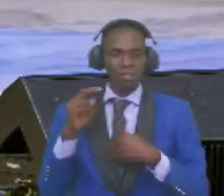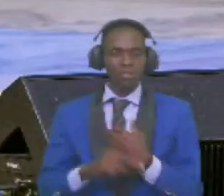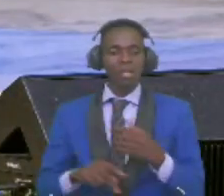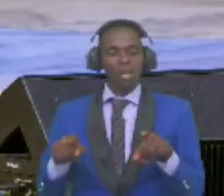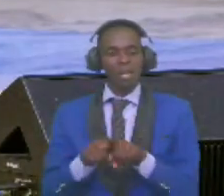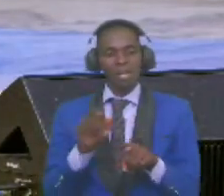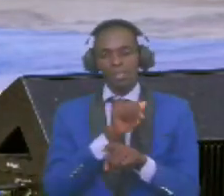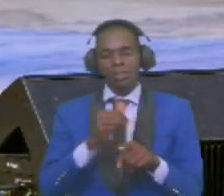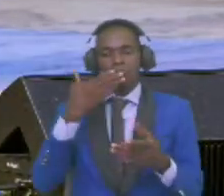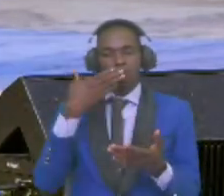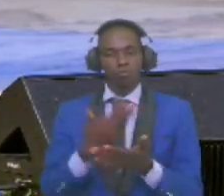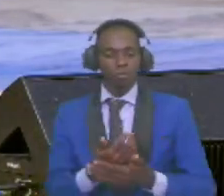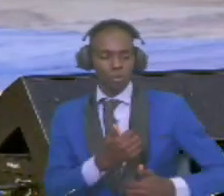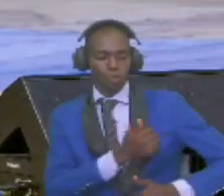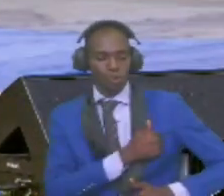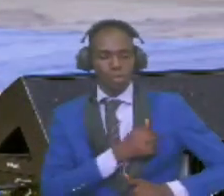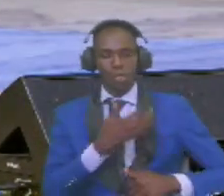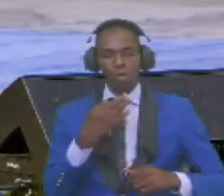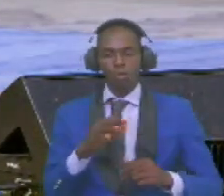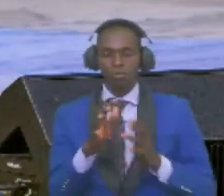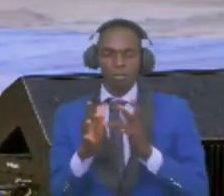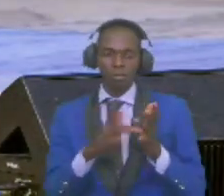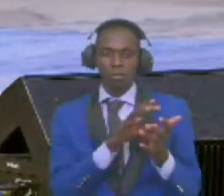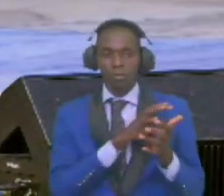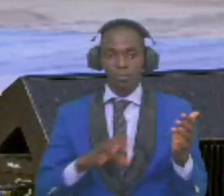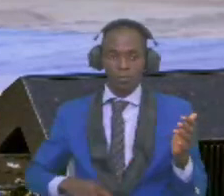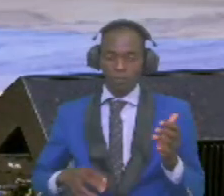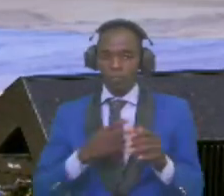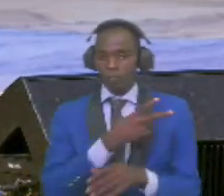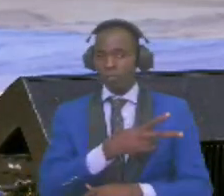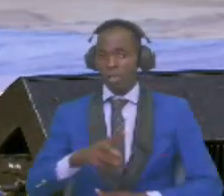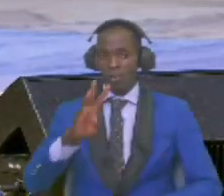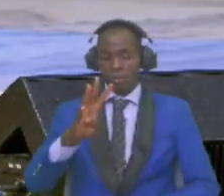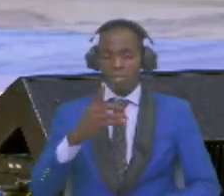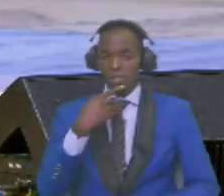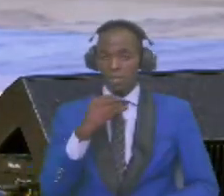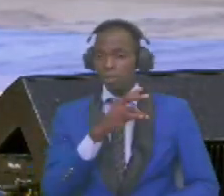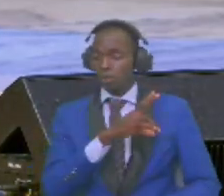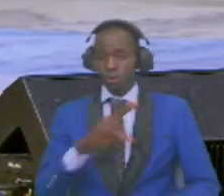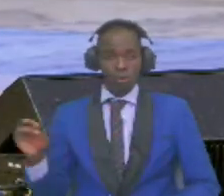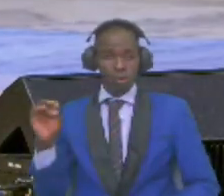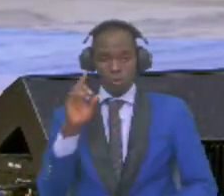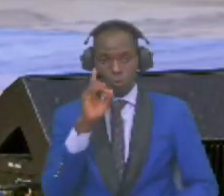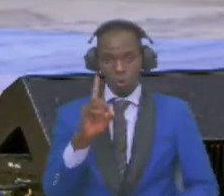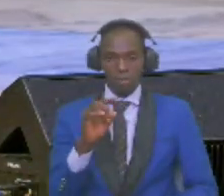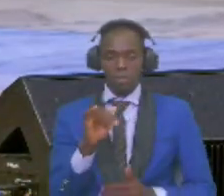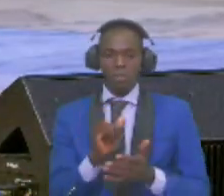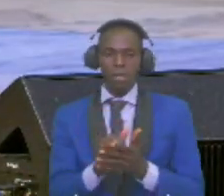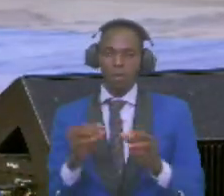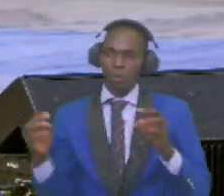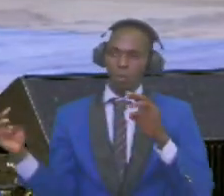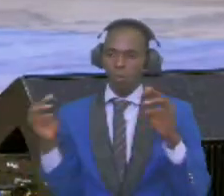jésus christ est le ver cet entretien il n'est pas deux soldats